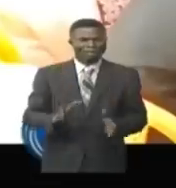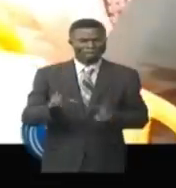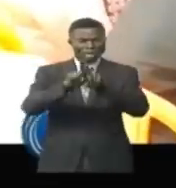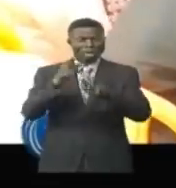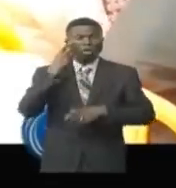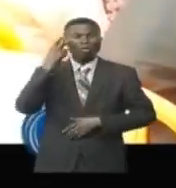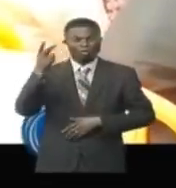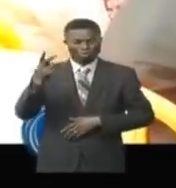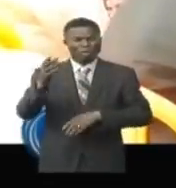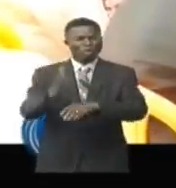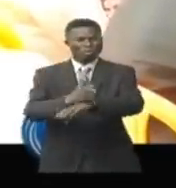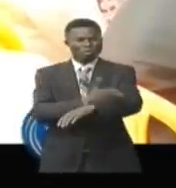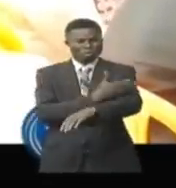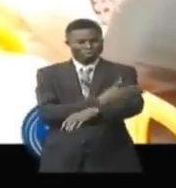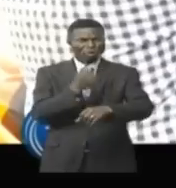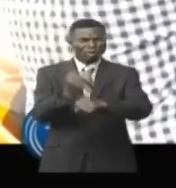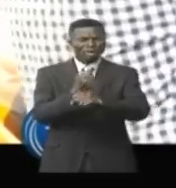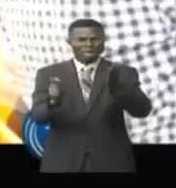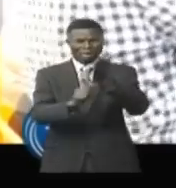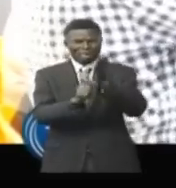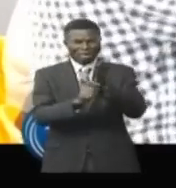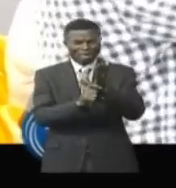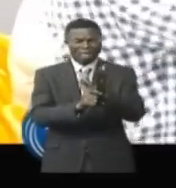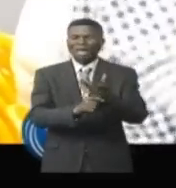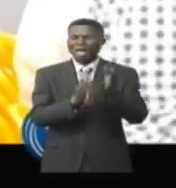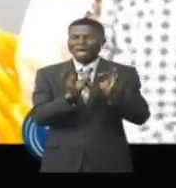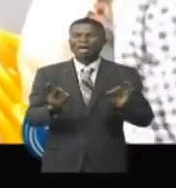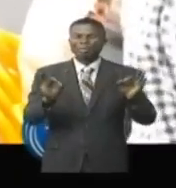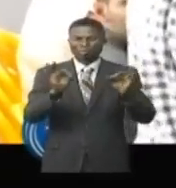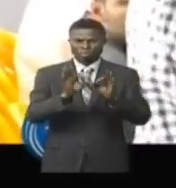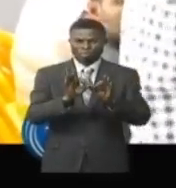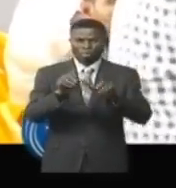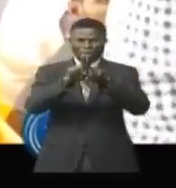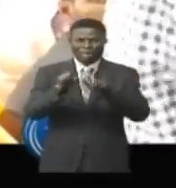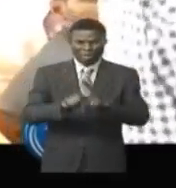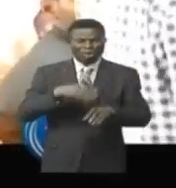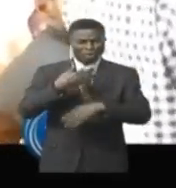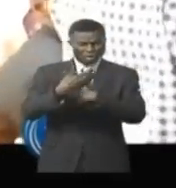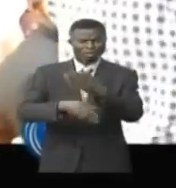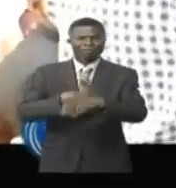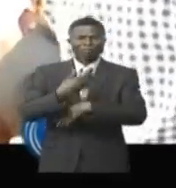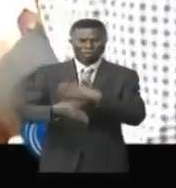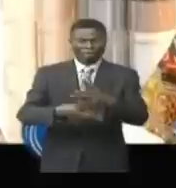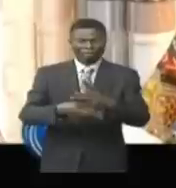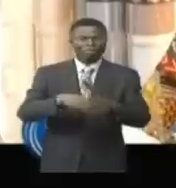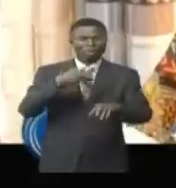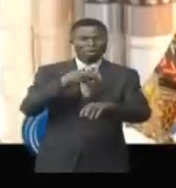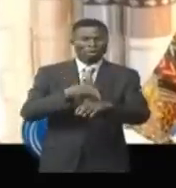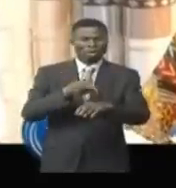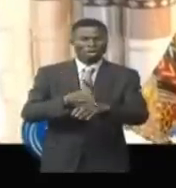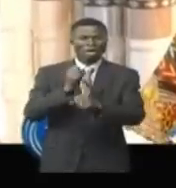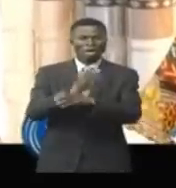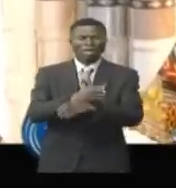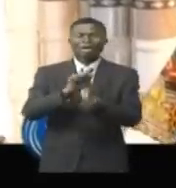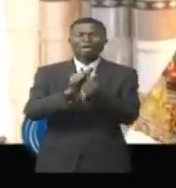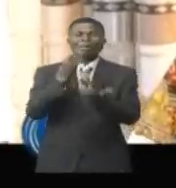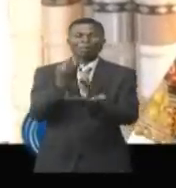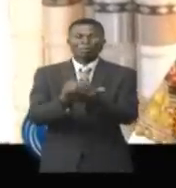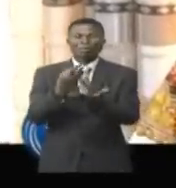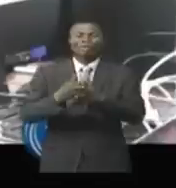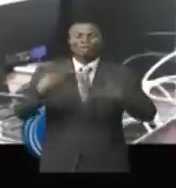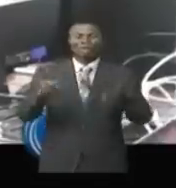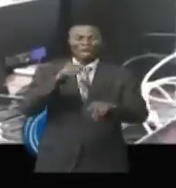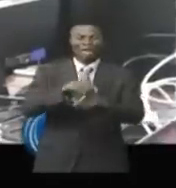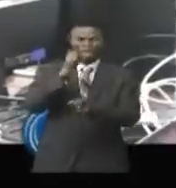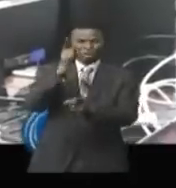voir manipuler la technologie de pointe. Aussi de réaliser leur état financier à temps